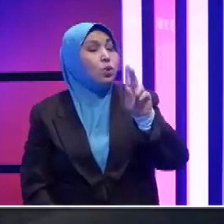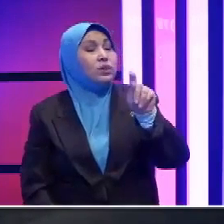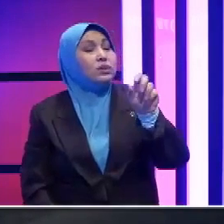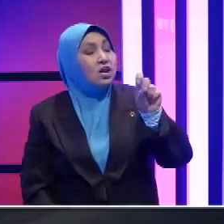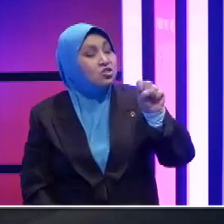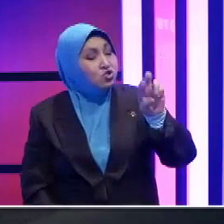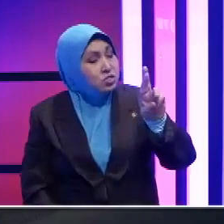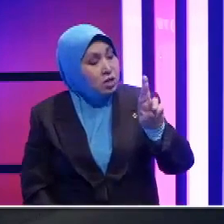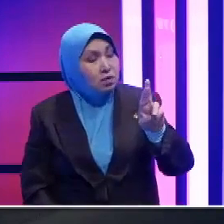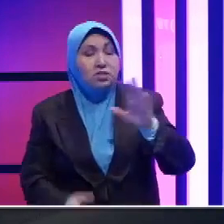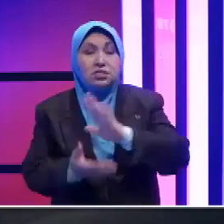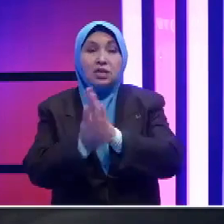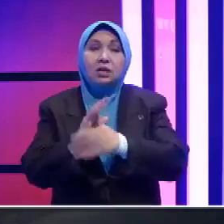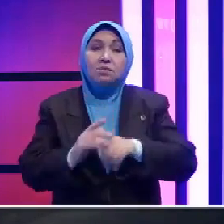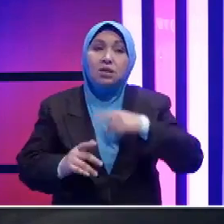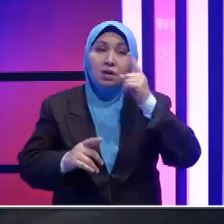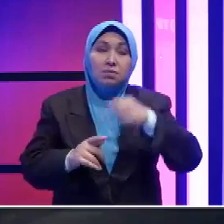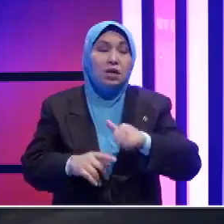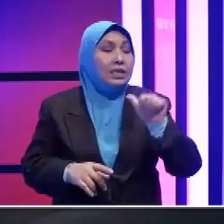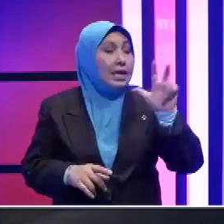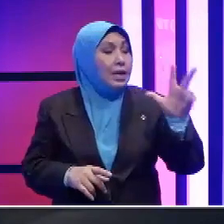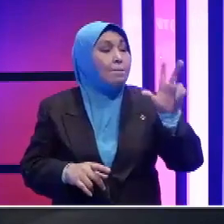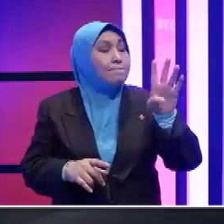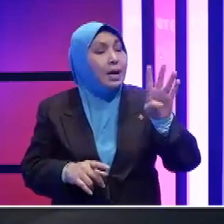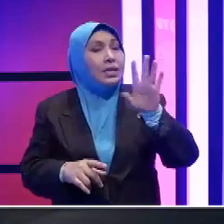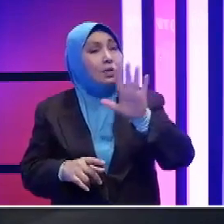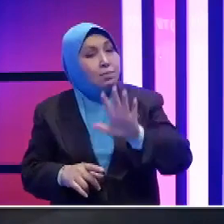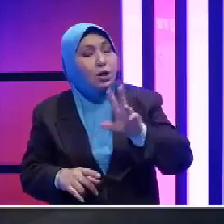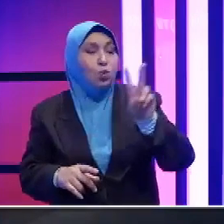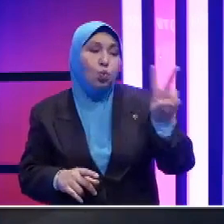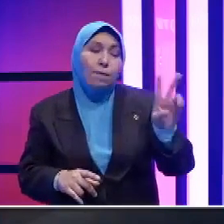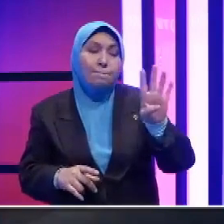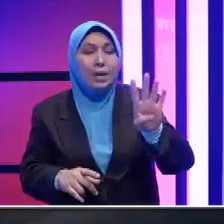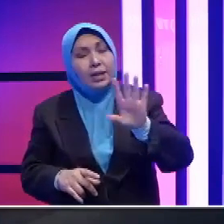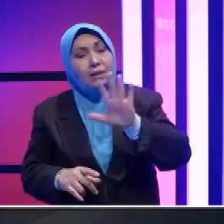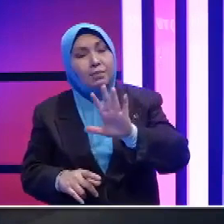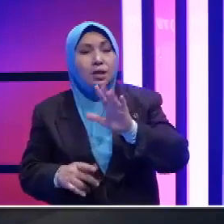dan tentang 3454